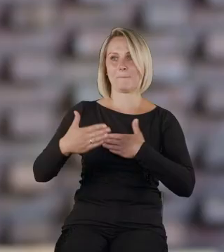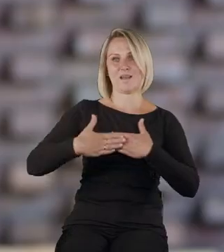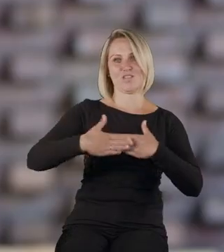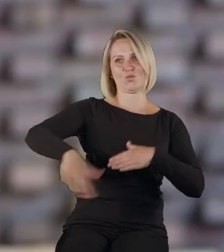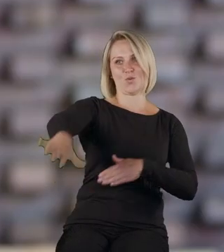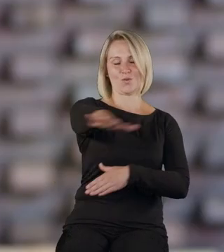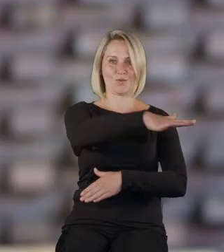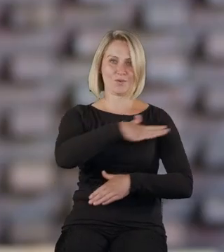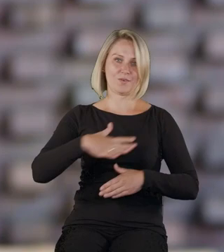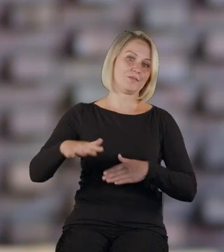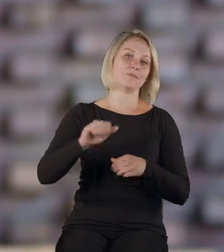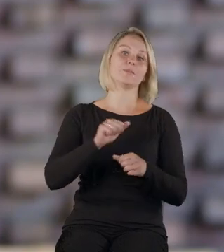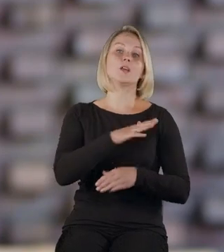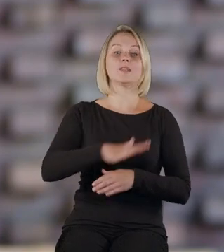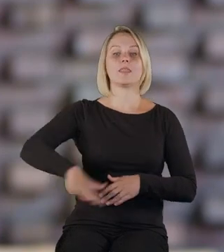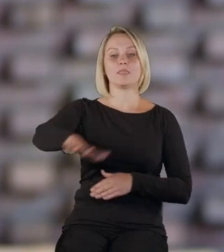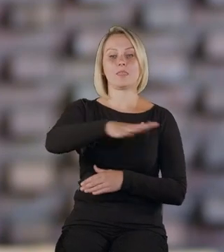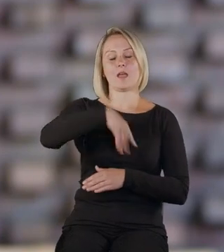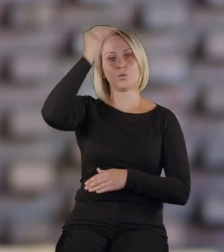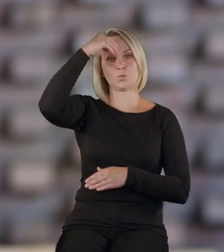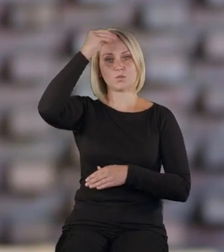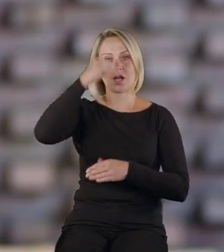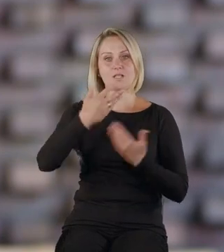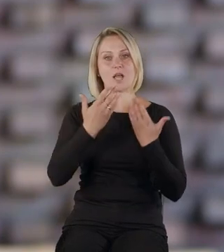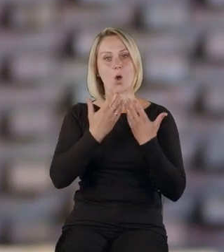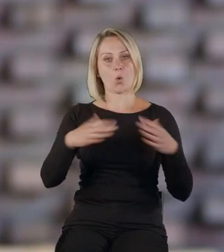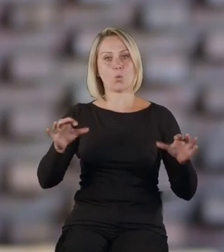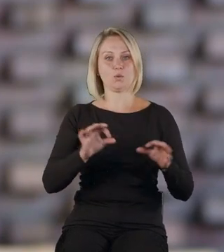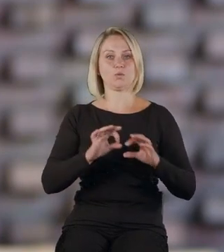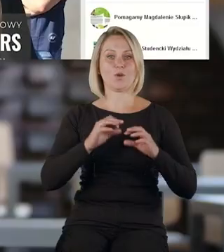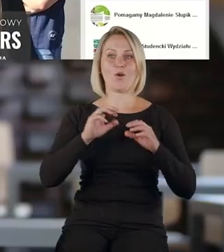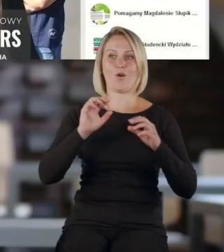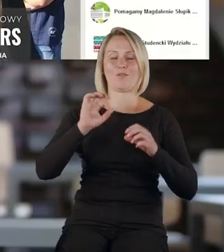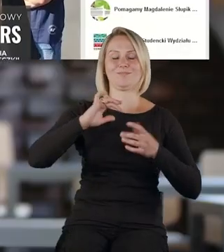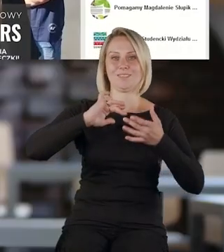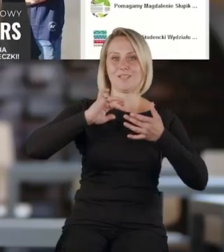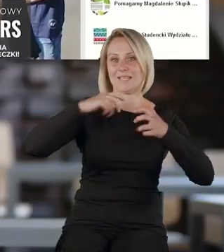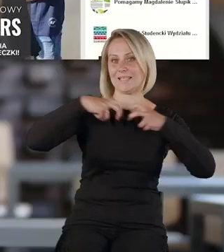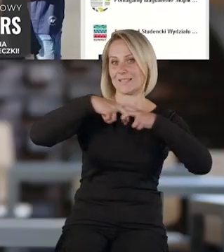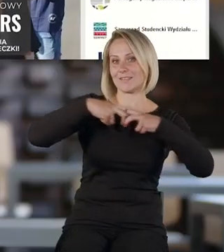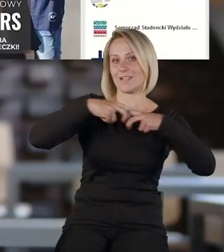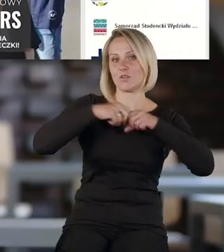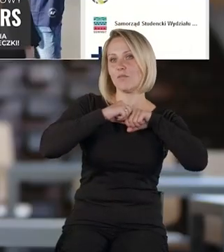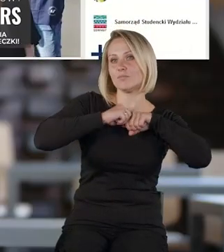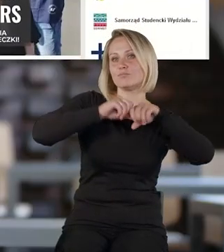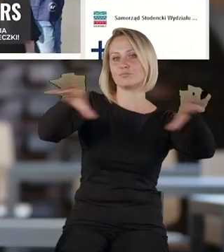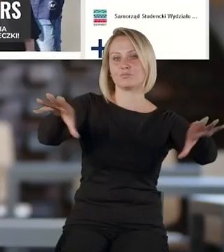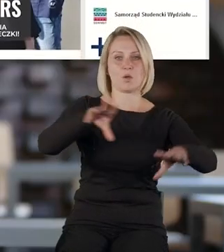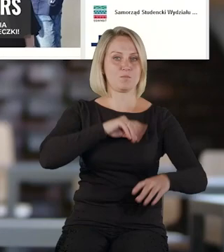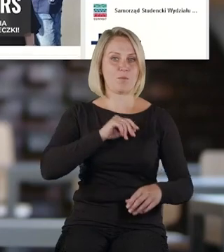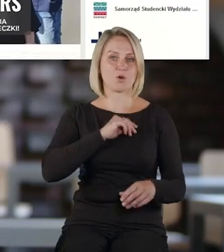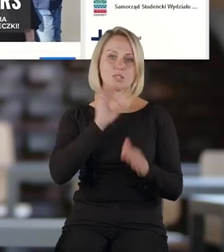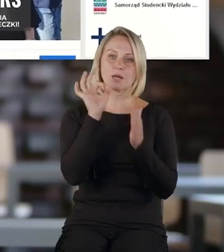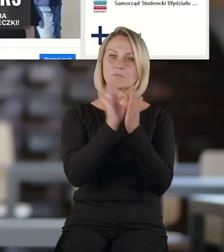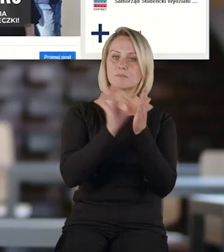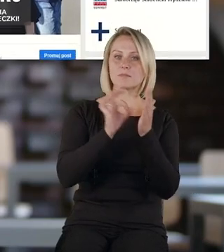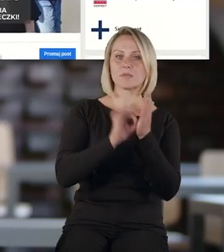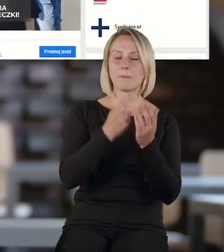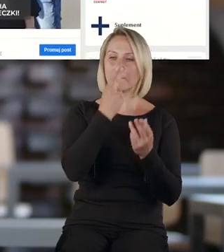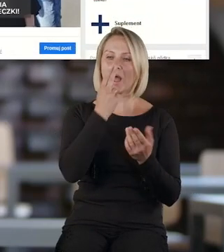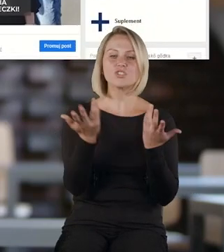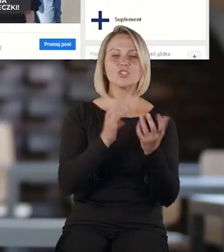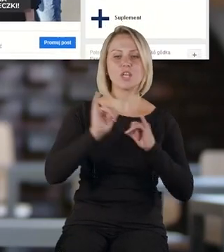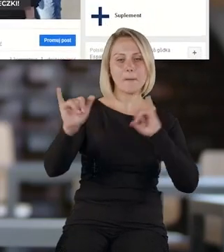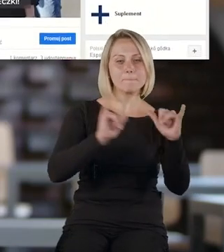uczelnią. Na terenie naszej uczelni funkcjonuje ogólnodostępna sieć internetowa, dzięki której nasi studenci na bieżąco mogą śledzić imprezy i